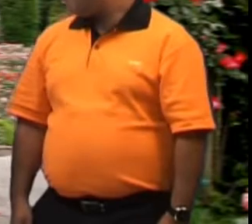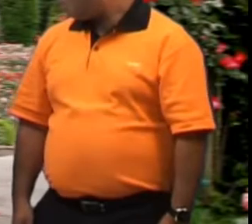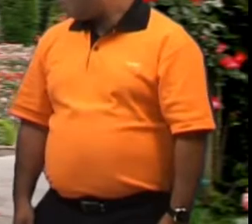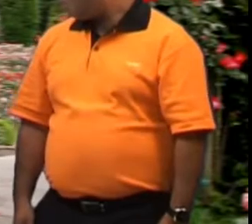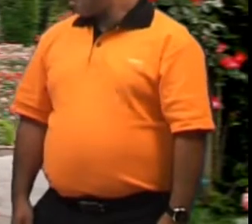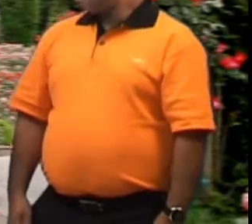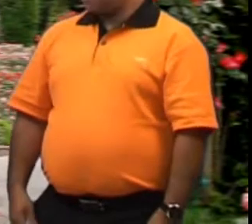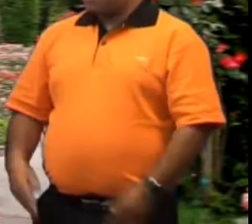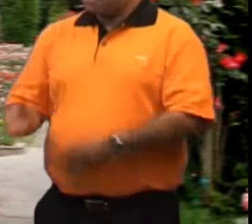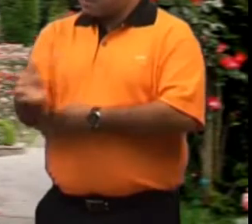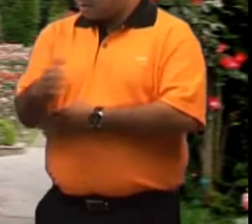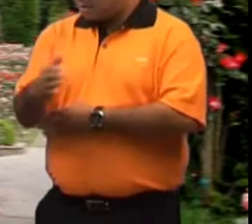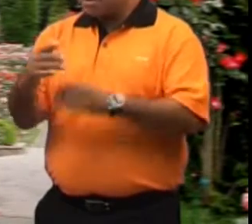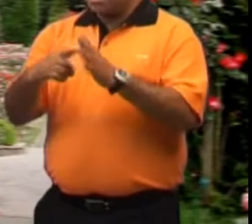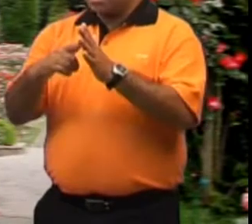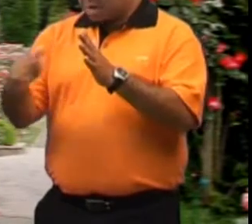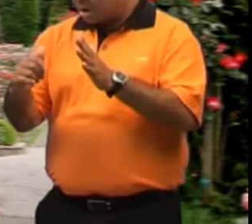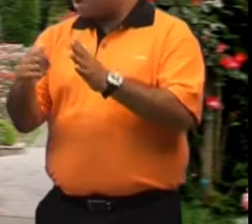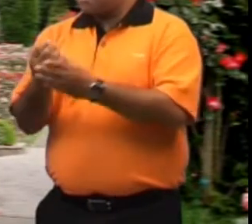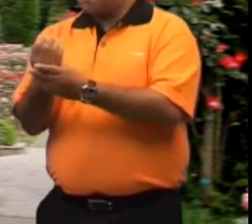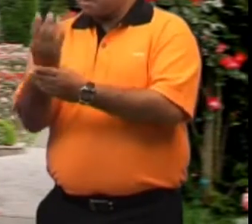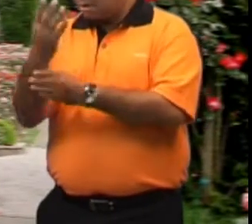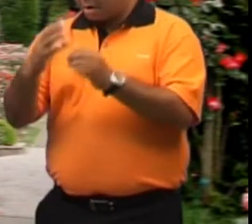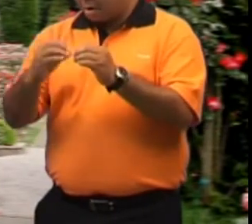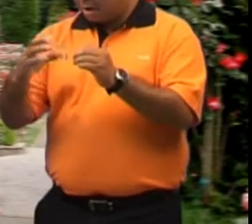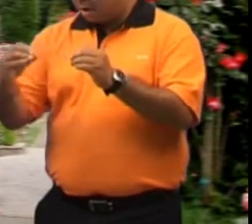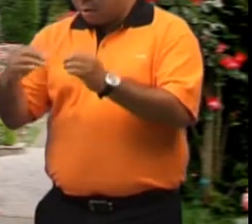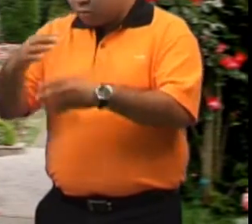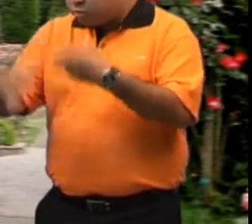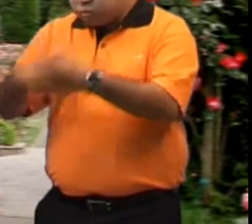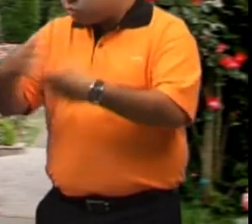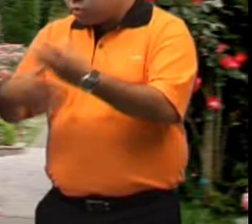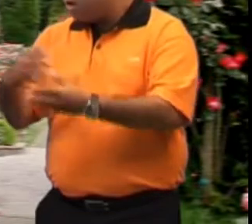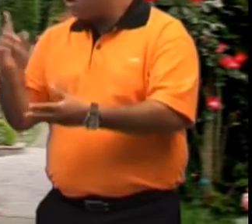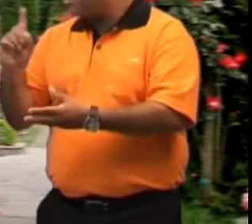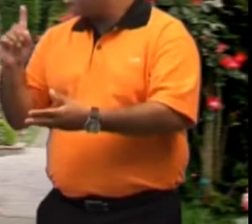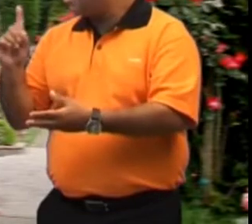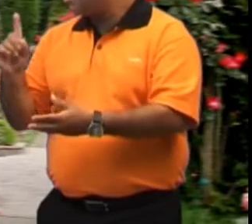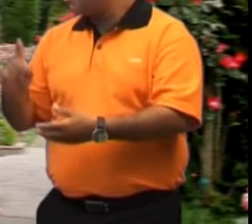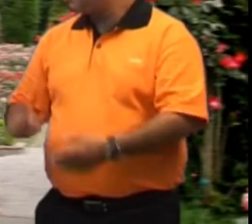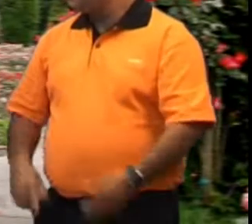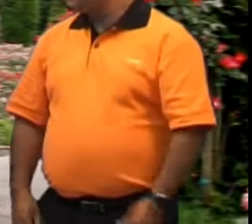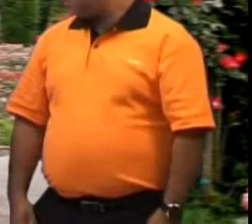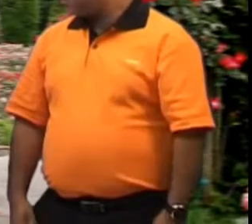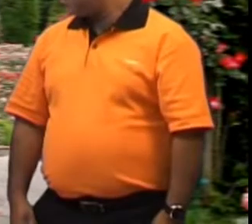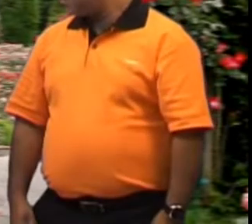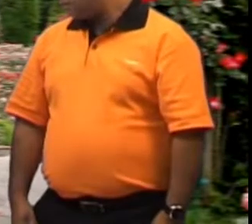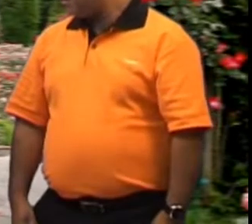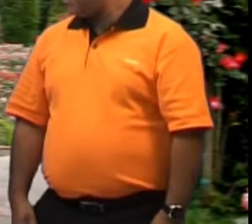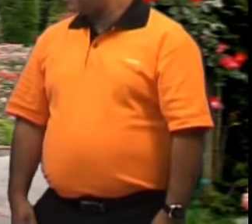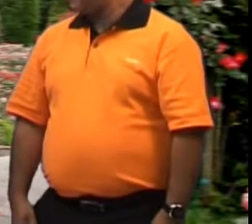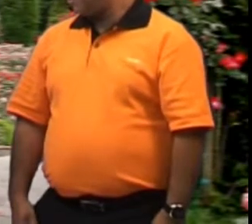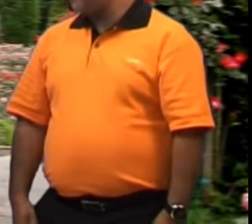ค่ะ ไส้กรอกปลาสมุนไพรแต่เอ๊ะเขามีวิธีการทำอย่างไรบ้าง อยากทราบหรอ